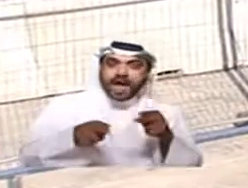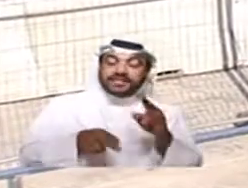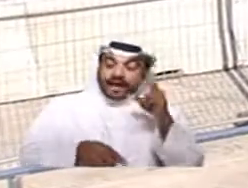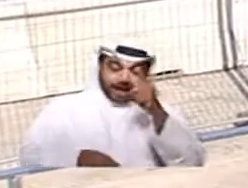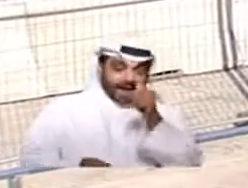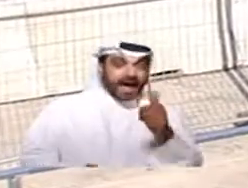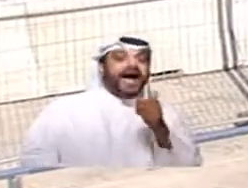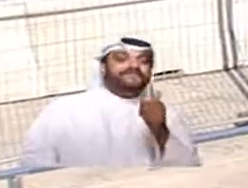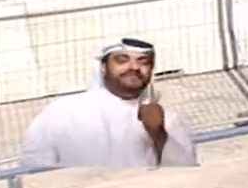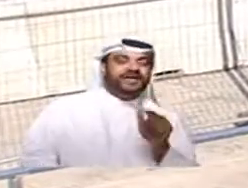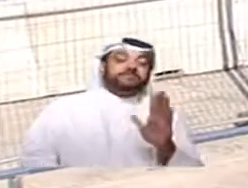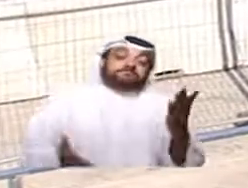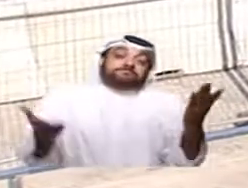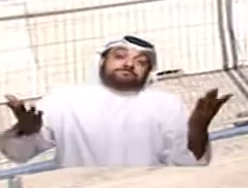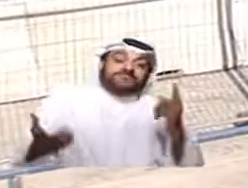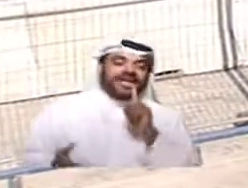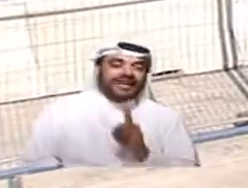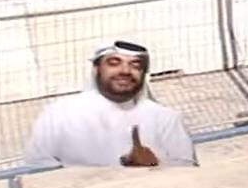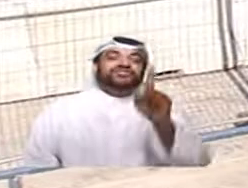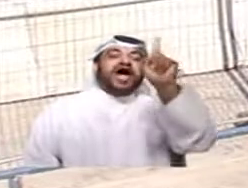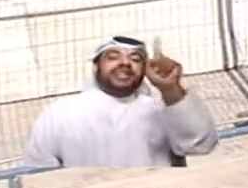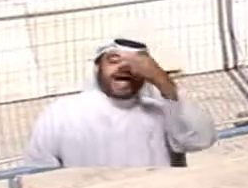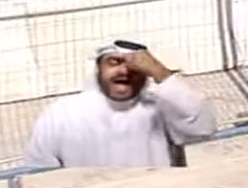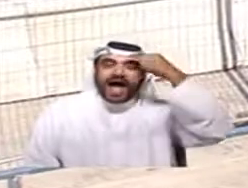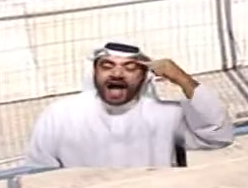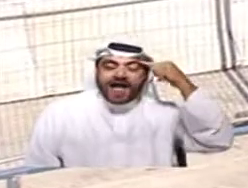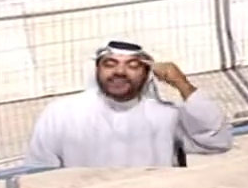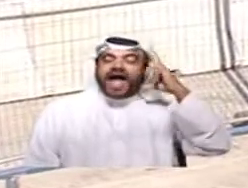الأفضل بانتظار الفوز باللقب الذي سيكون له